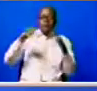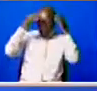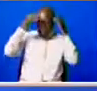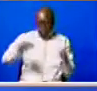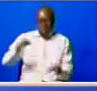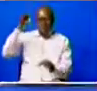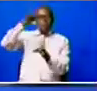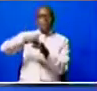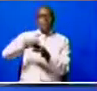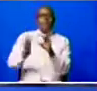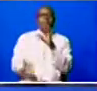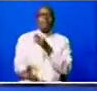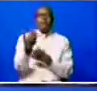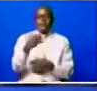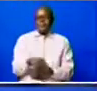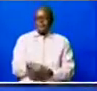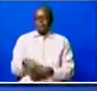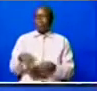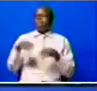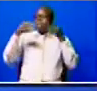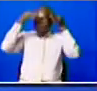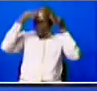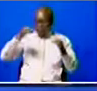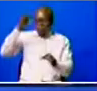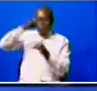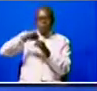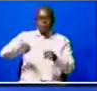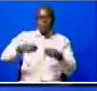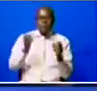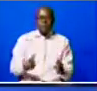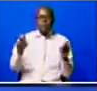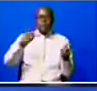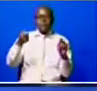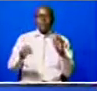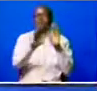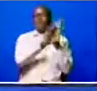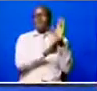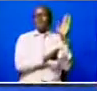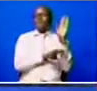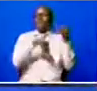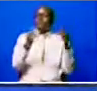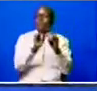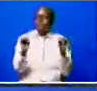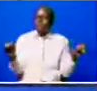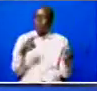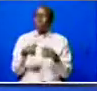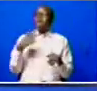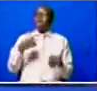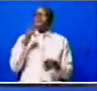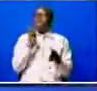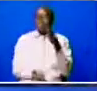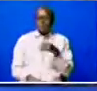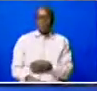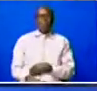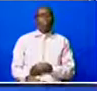kura mapema. Kura ya maoni Burundi inadhamiria kutoa nafasi kwa kubadilishwa katiba au la, lakini wadadisi wanasema